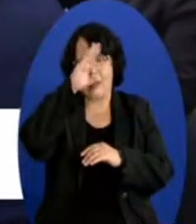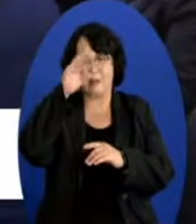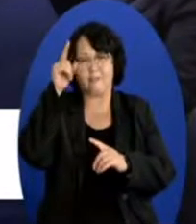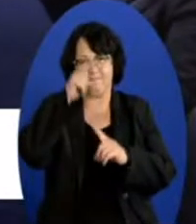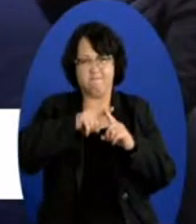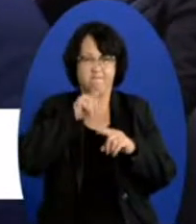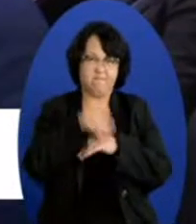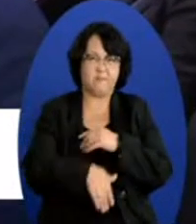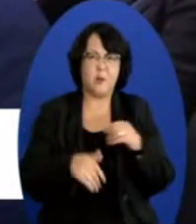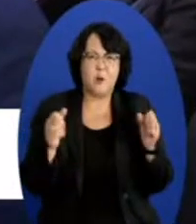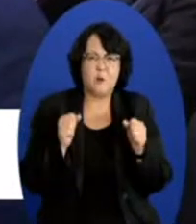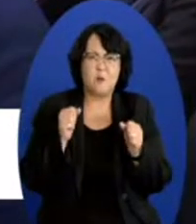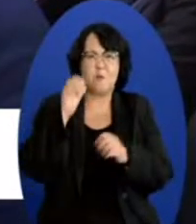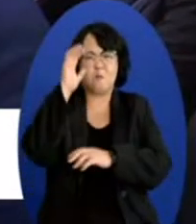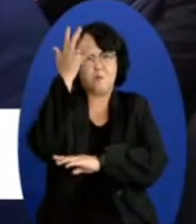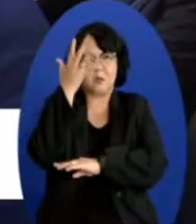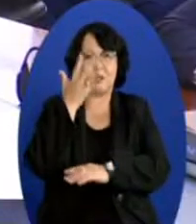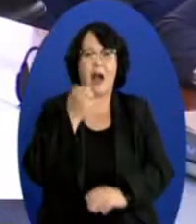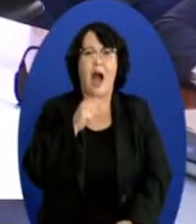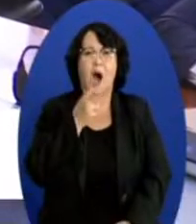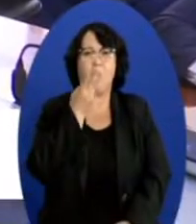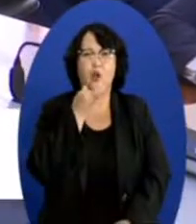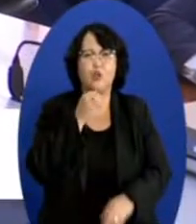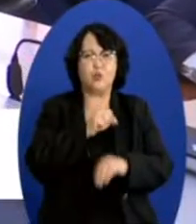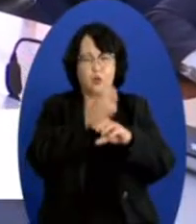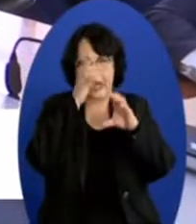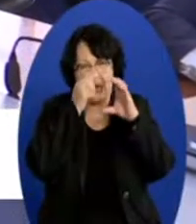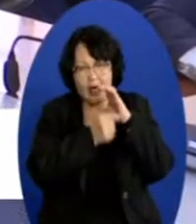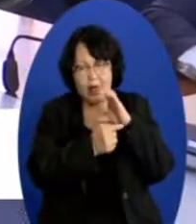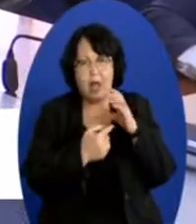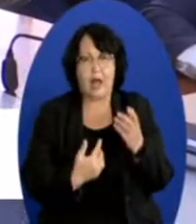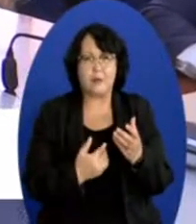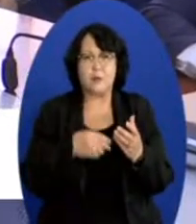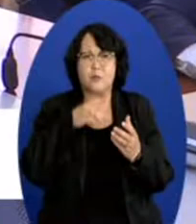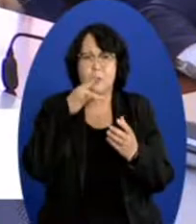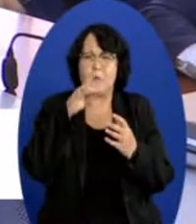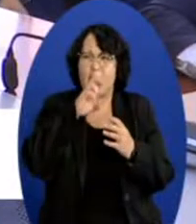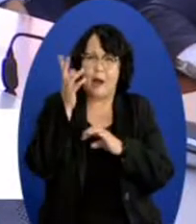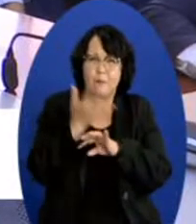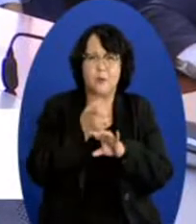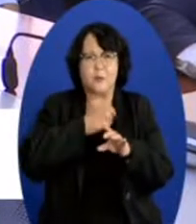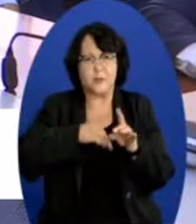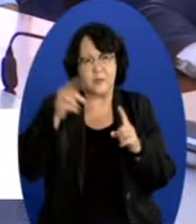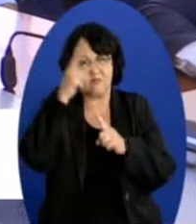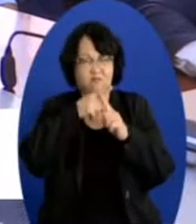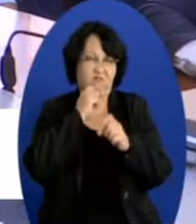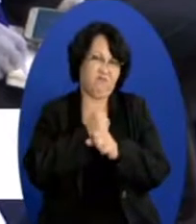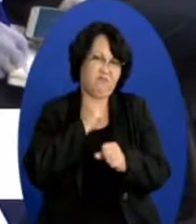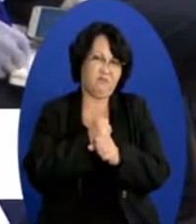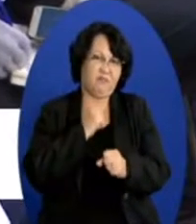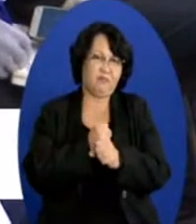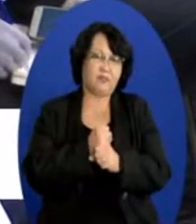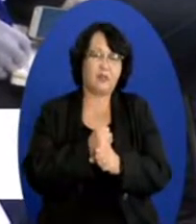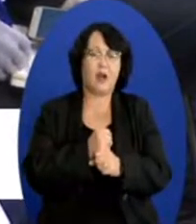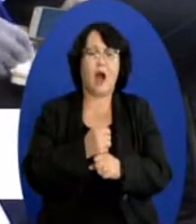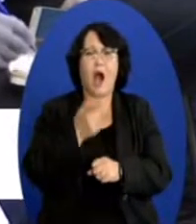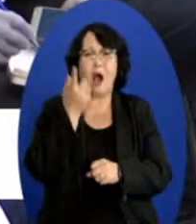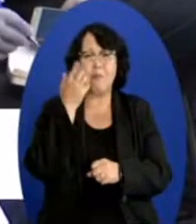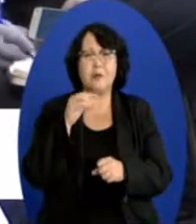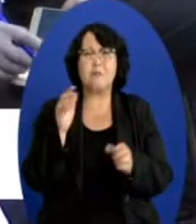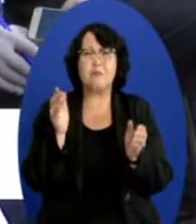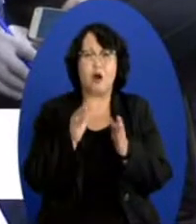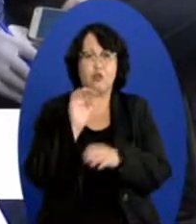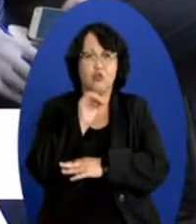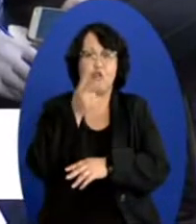Үлийн хахир хүйтэнд агуй модны дор хоноглох тохиолдолч гардаг. Нэг байгаль хамгаалагчид ноогдох талбай их учраас хамгийн багадаа 2 хоног, түүнээс дээш